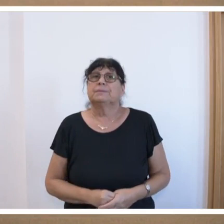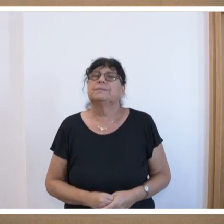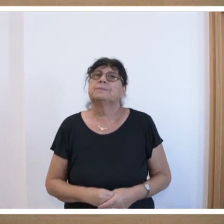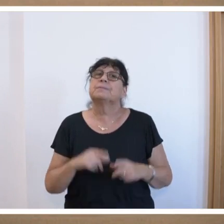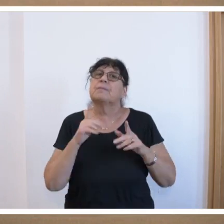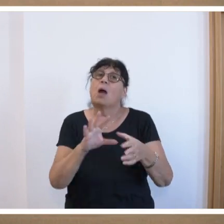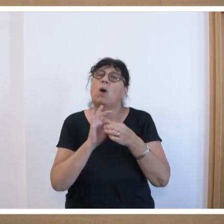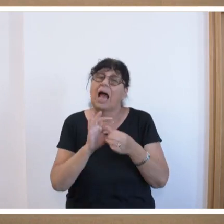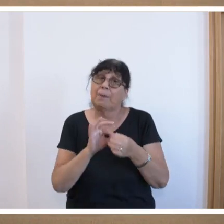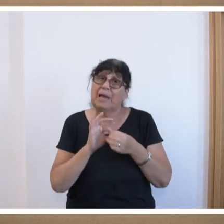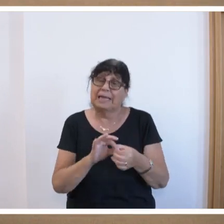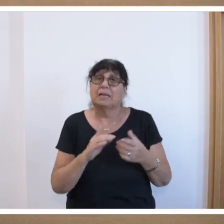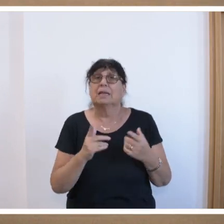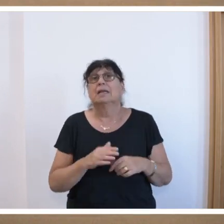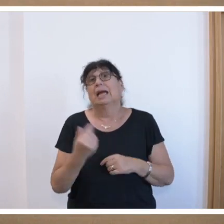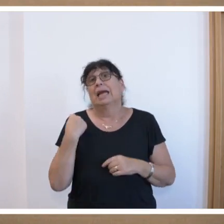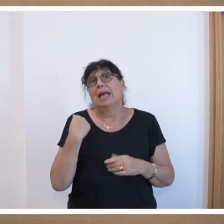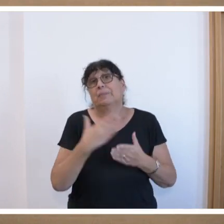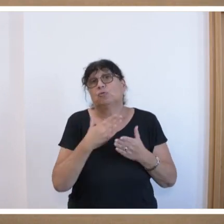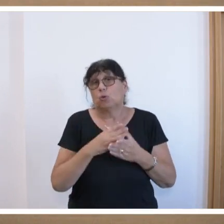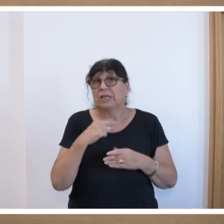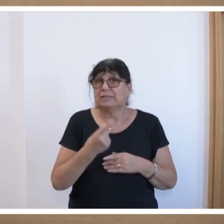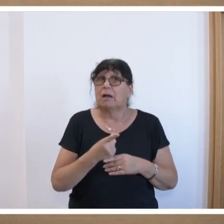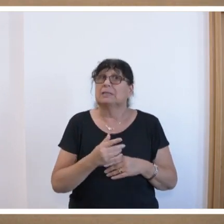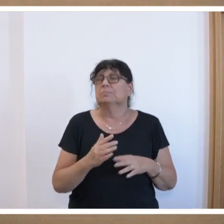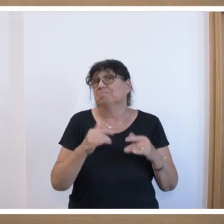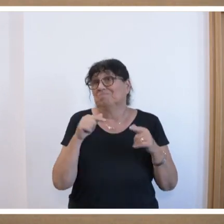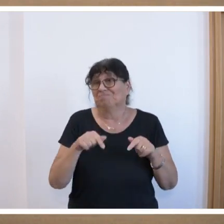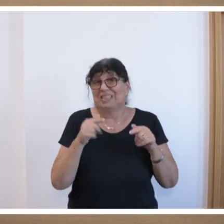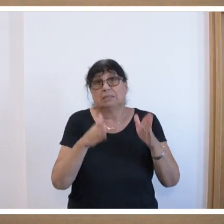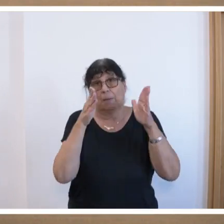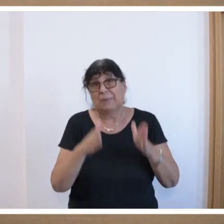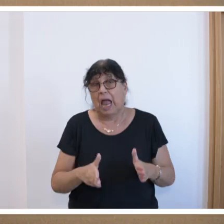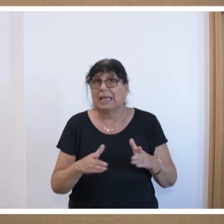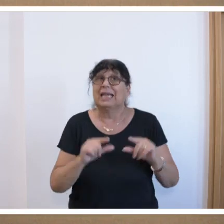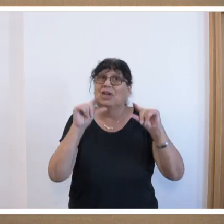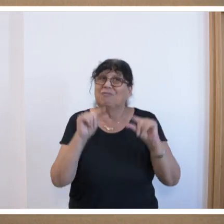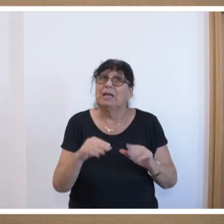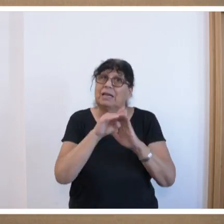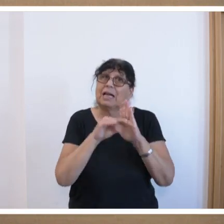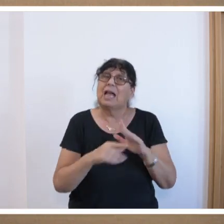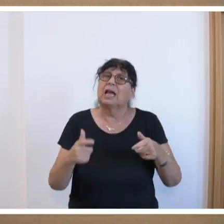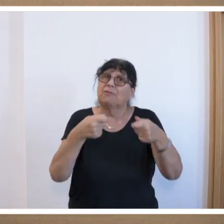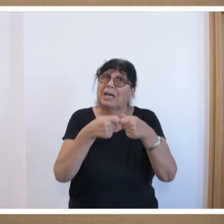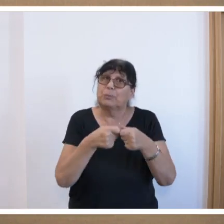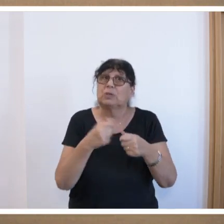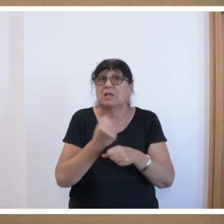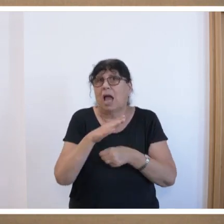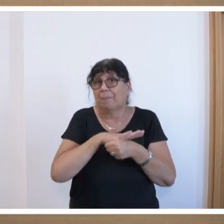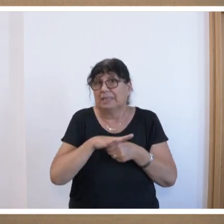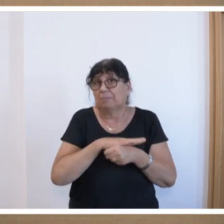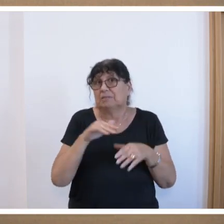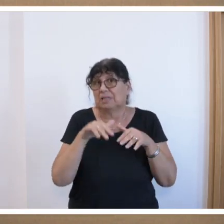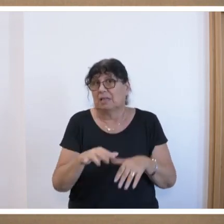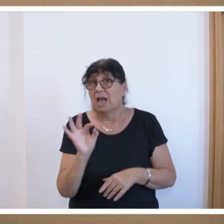Das hängt natürlich auch damit zusammen, ich habe es eben schon erwähnt, dass gerade in diesem Bereich wenige tarifgebundene Arbeitsplätze vorhanden sind